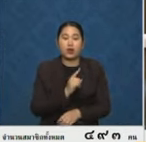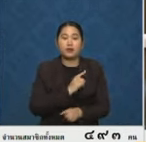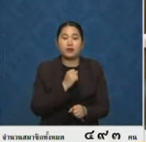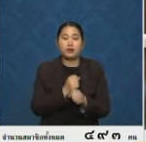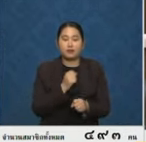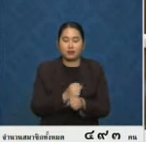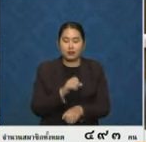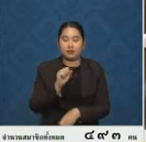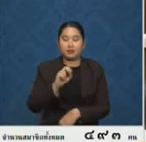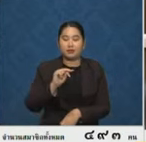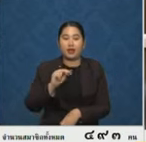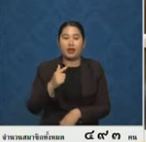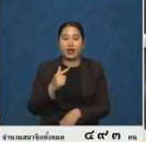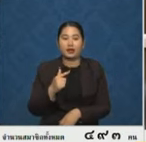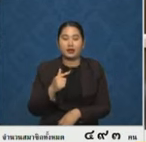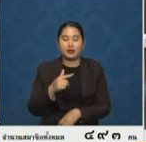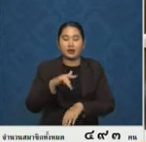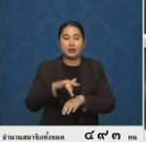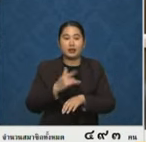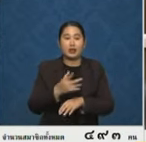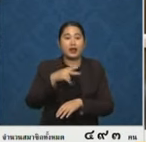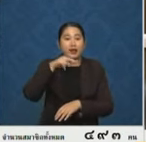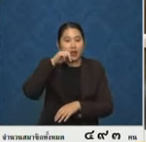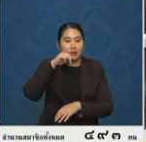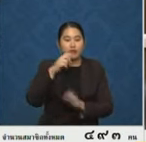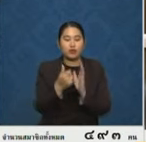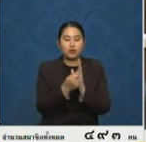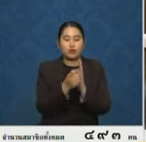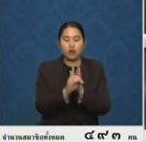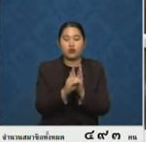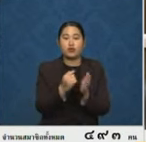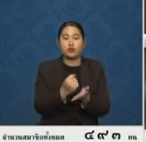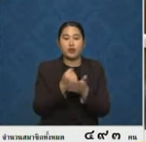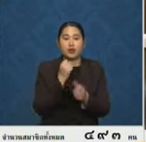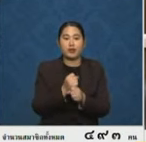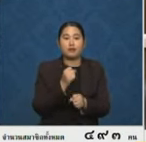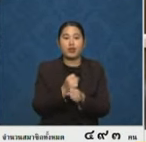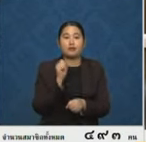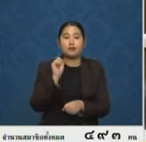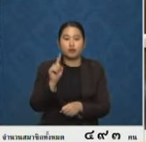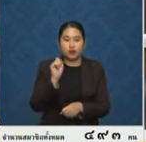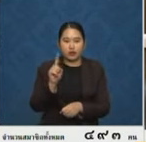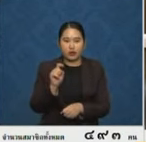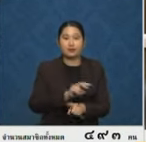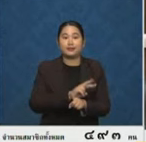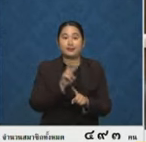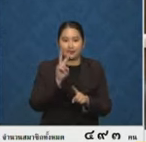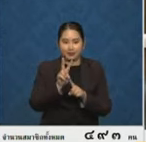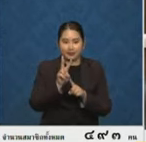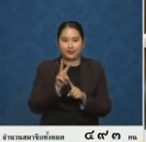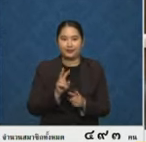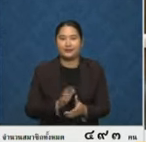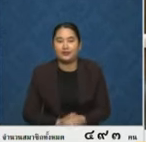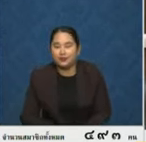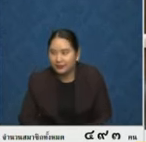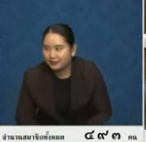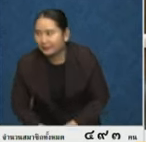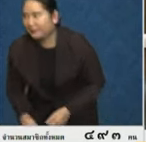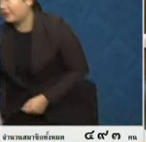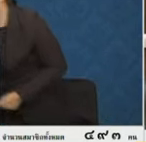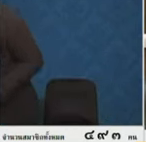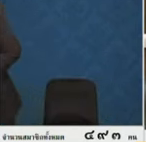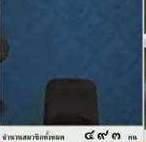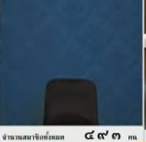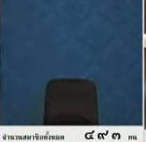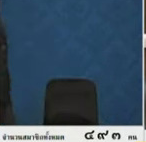คือสำนักงานทรัพยากรน้ำที่ 3อุดรธานีดำเนินการโดยเร่งด่วนครับเรื่องที่ 2นะครับในตำบลเดียวกันคือตำบล